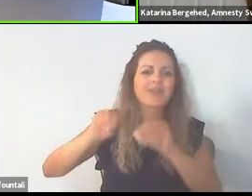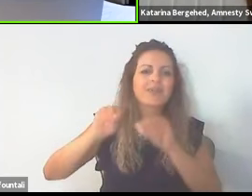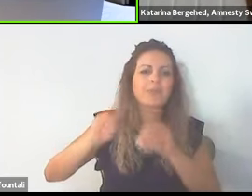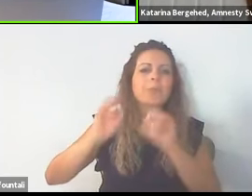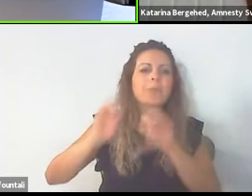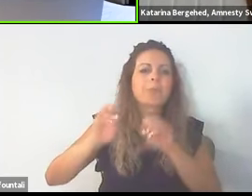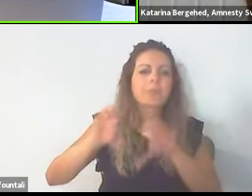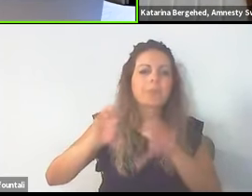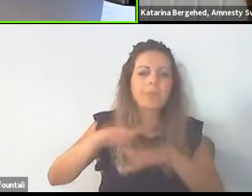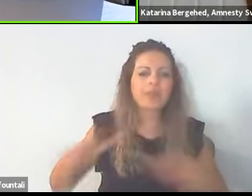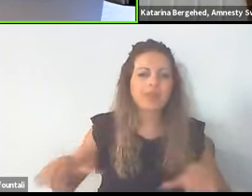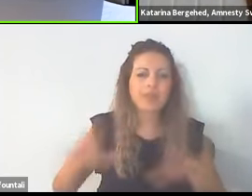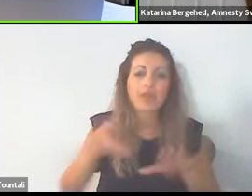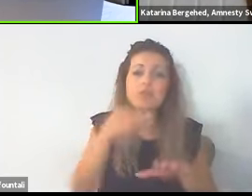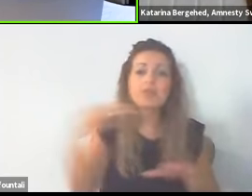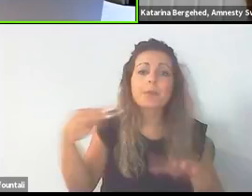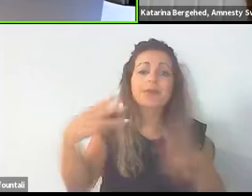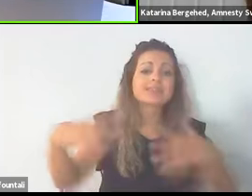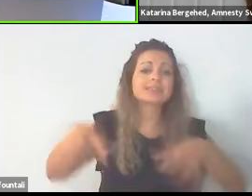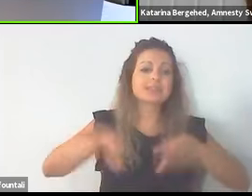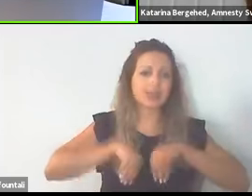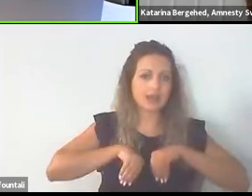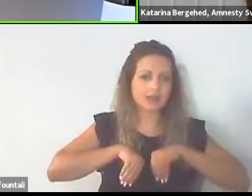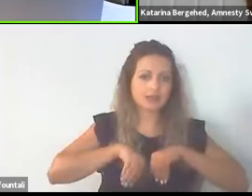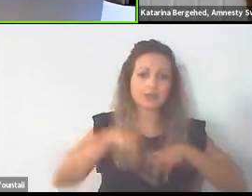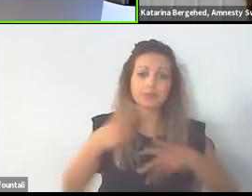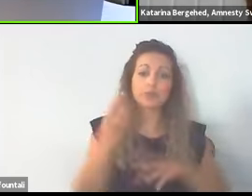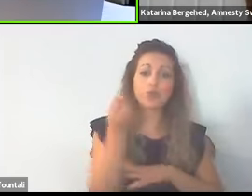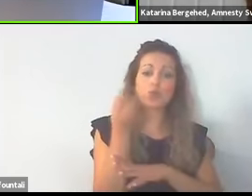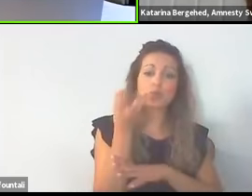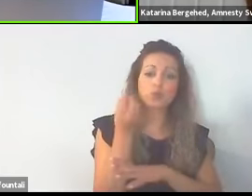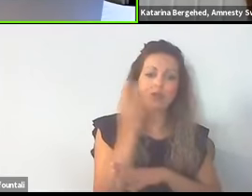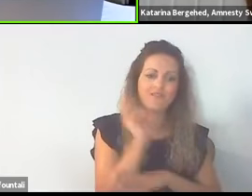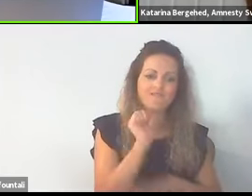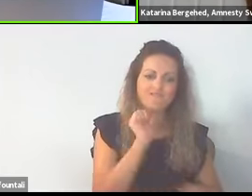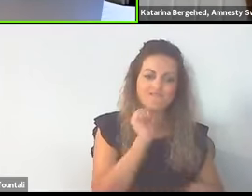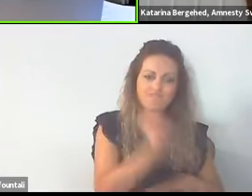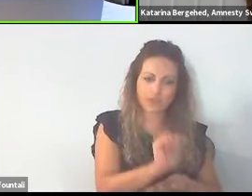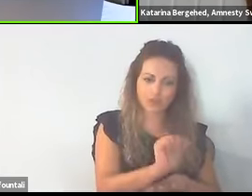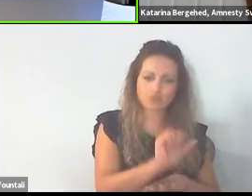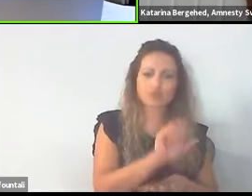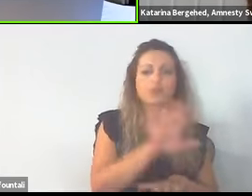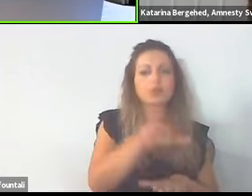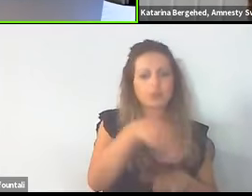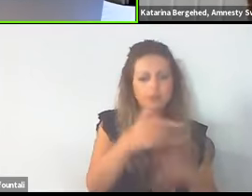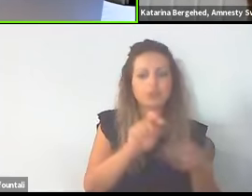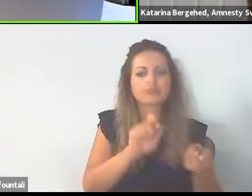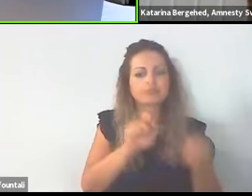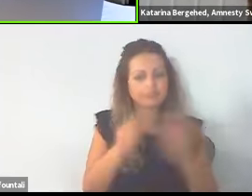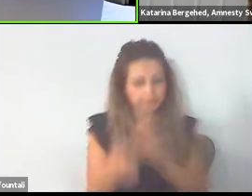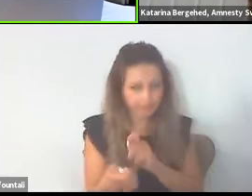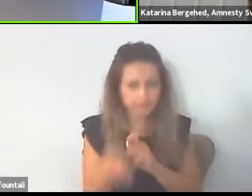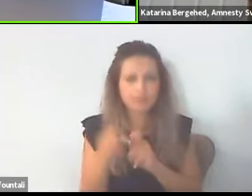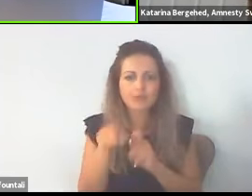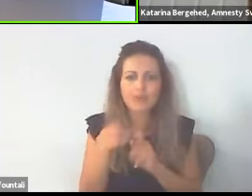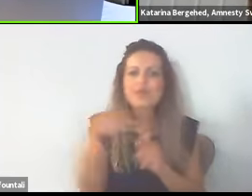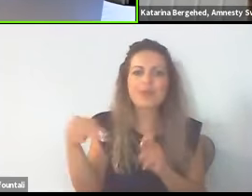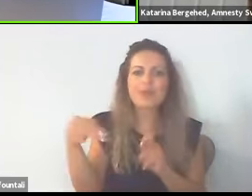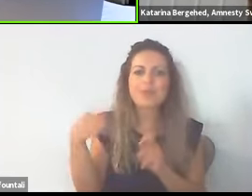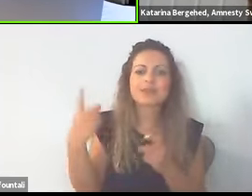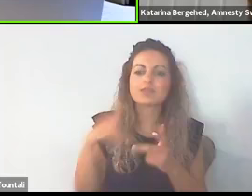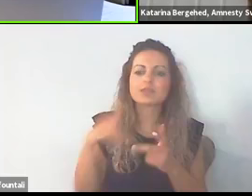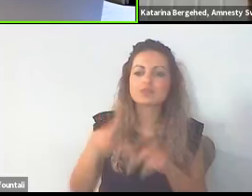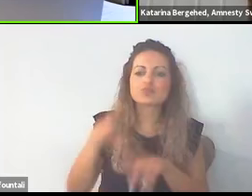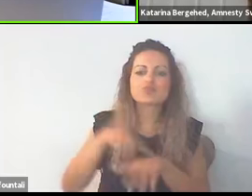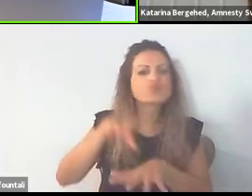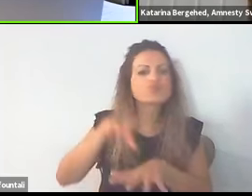από την κουλτούρα του βιασμού στην κουλτούρα της συνένεσης σε ό,τι αφορά την πρόσληψη της σεξουαλικότητας. Το δεύτερο στοιχείο, το